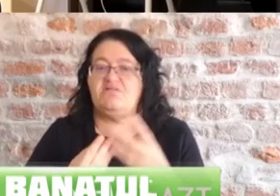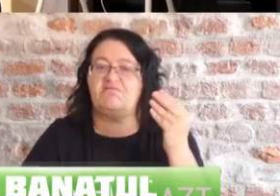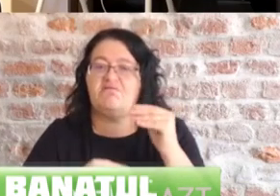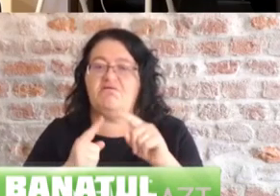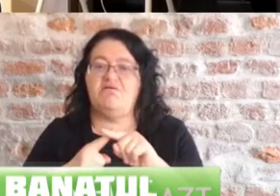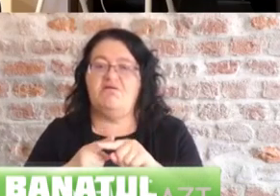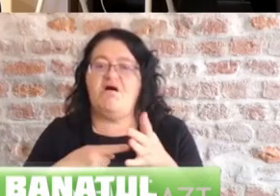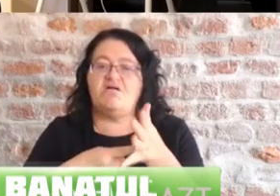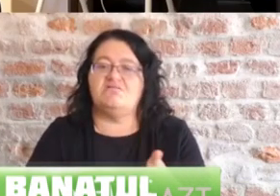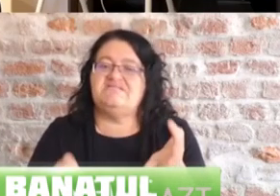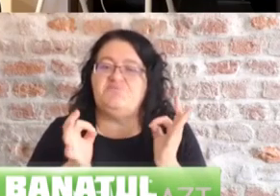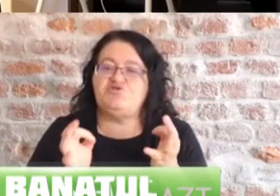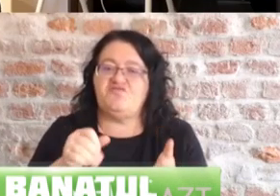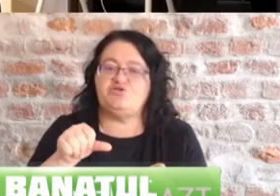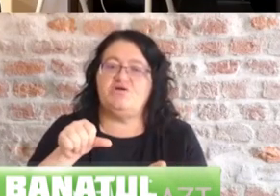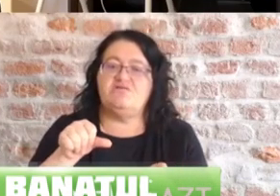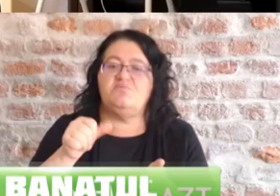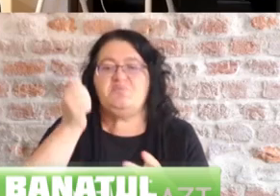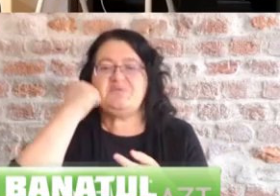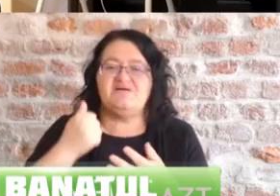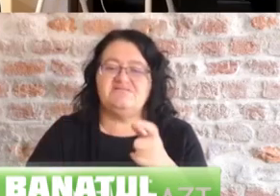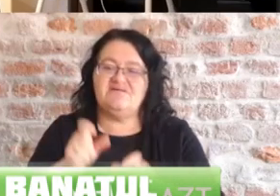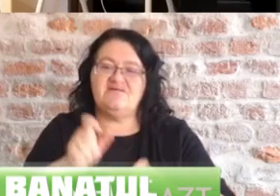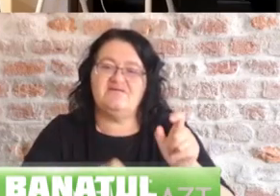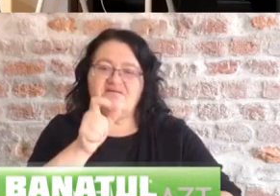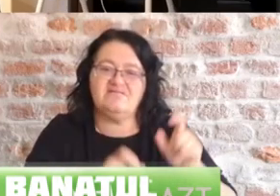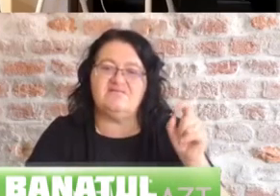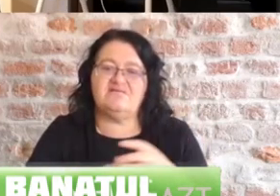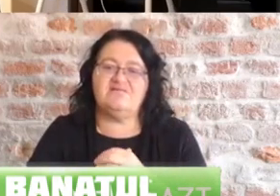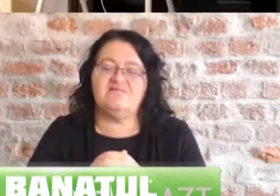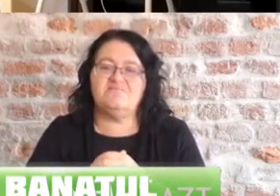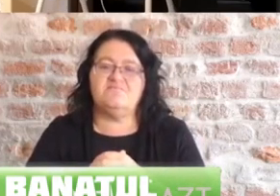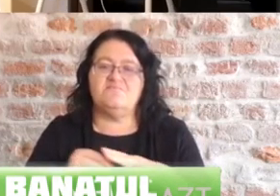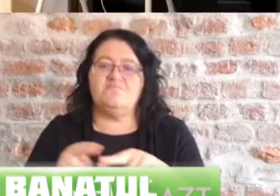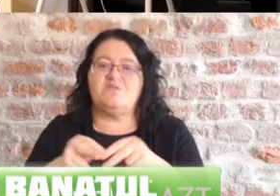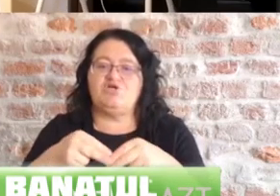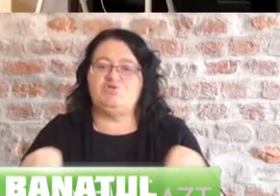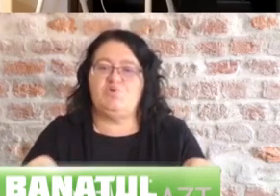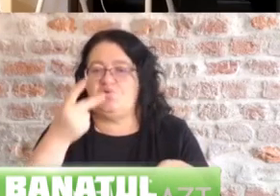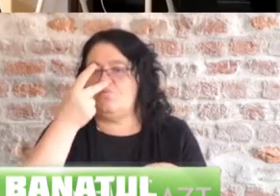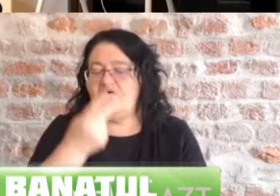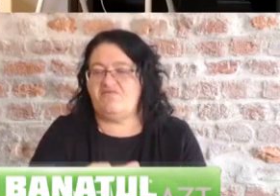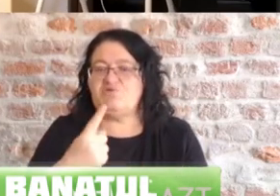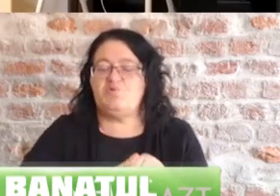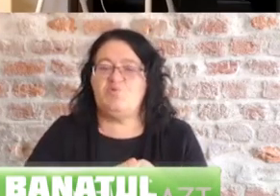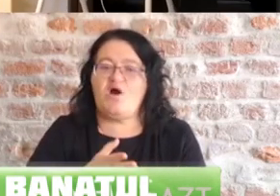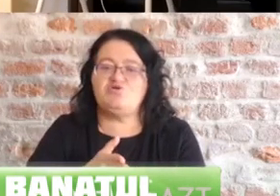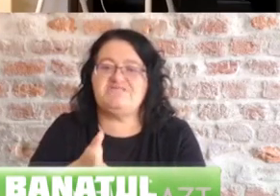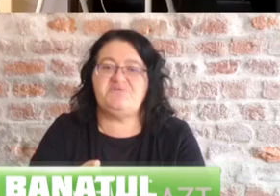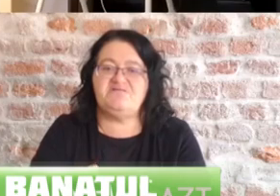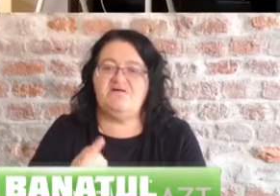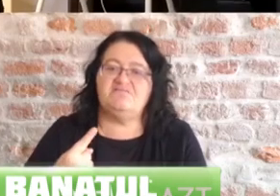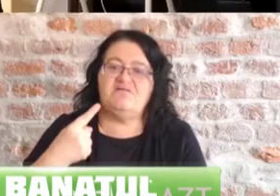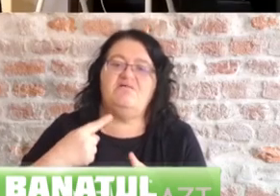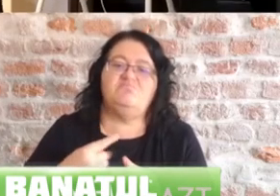și subliniază caracterul specific al pieței grădină, mult discutate în cadrul juriului, cu accesibilitate